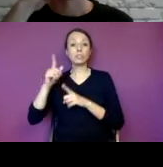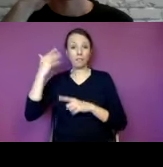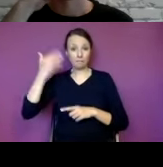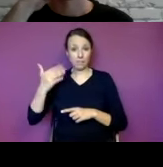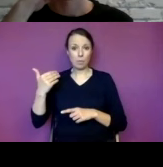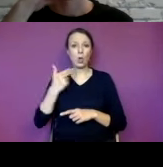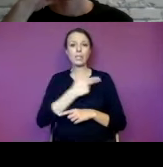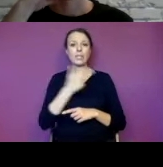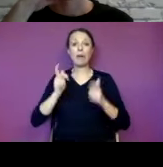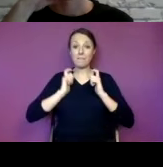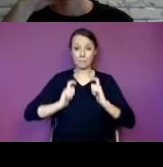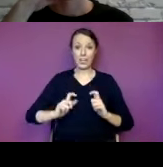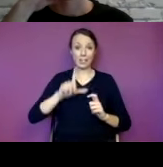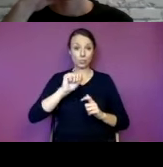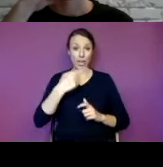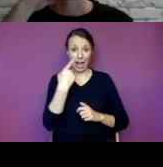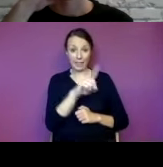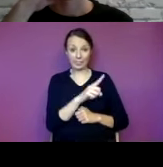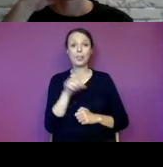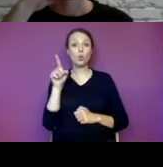Wieślandzie, to znaczy